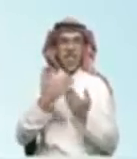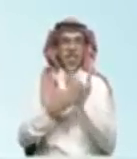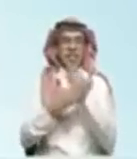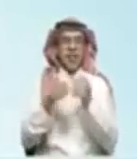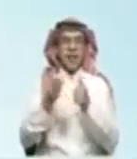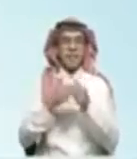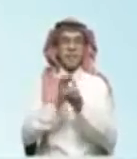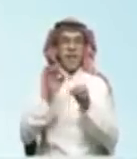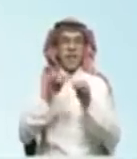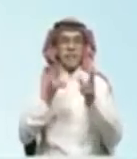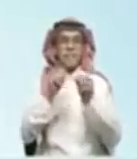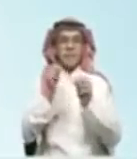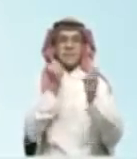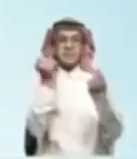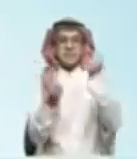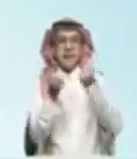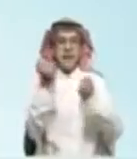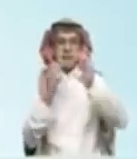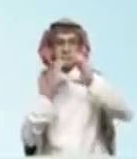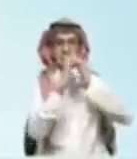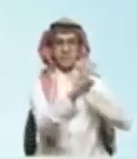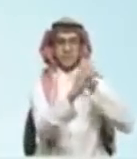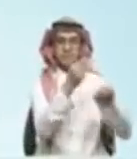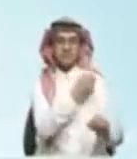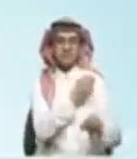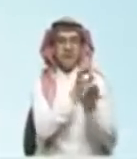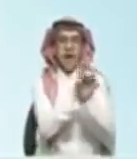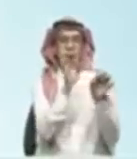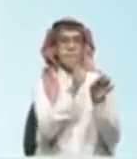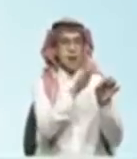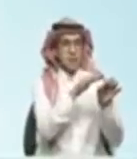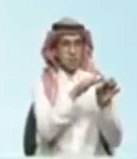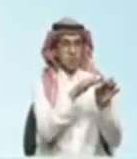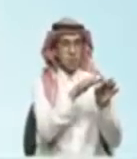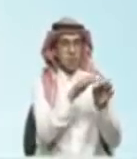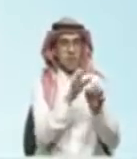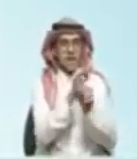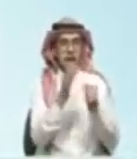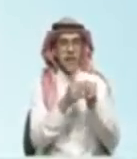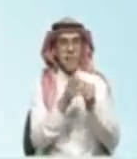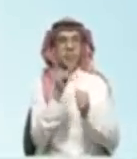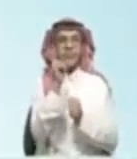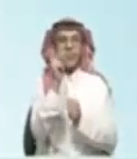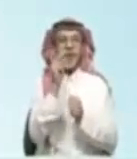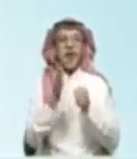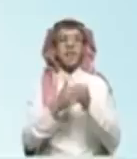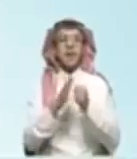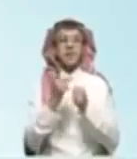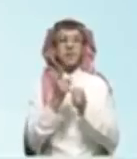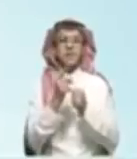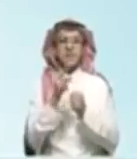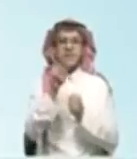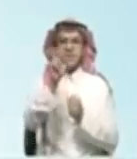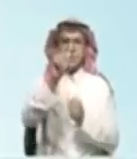المتنقلة في طريق المدينة مكة، وأعطت انطباع كبير لدى الحجاج والمواطنين، وخدمة أيضا كبيرة ناجحة اللي هي خدمة